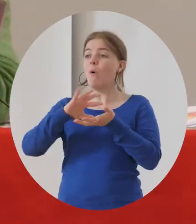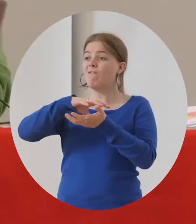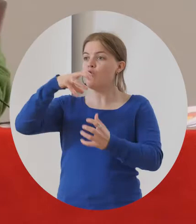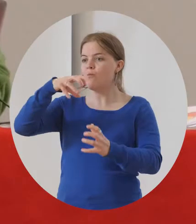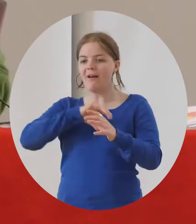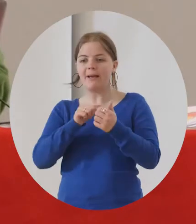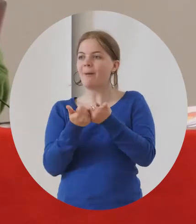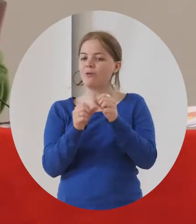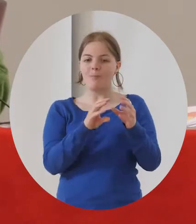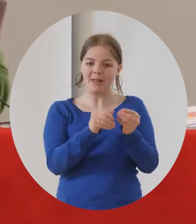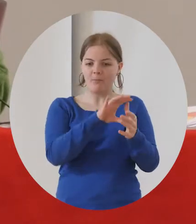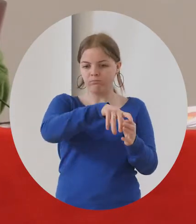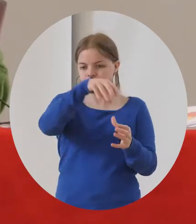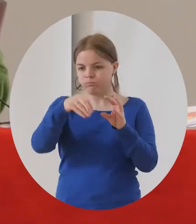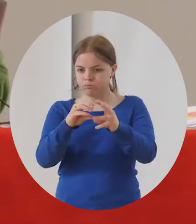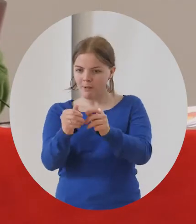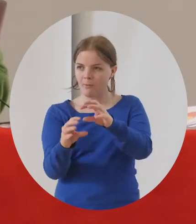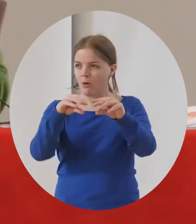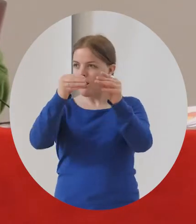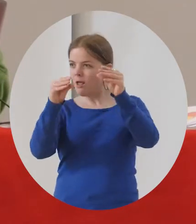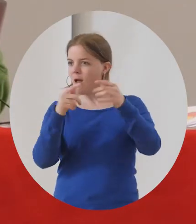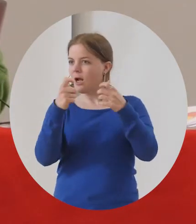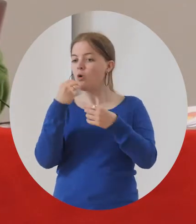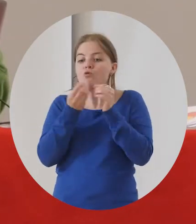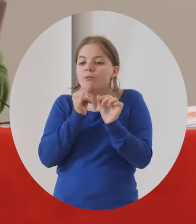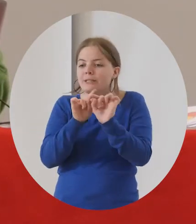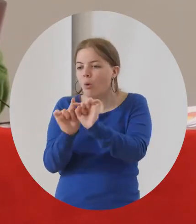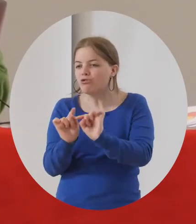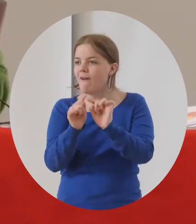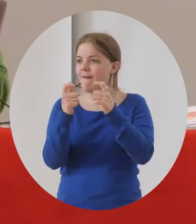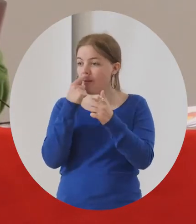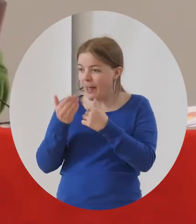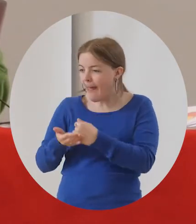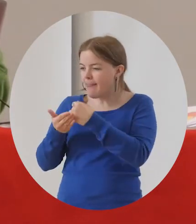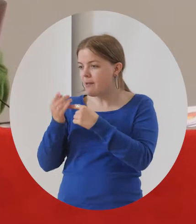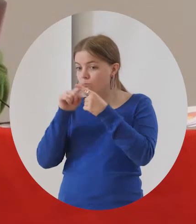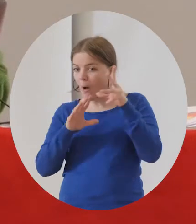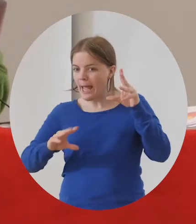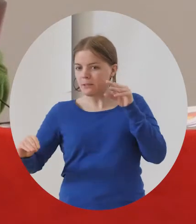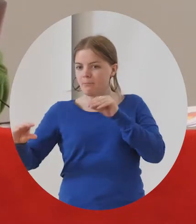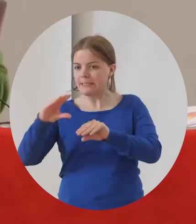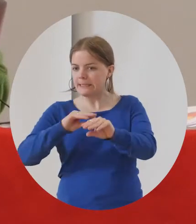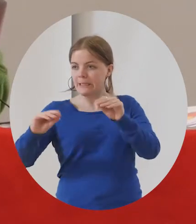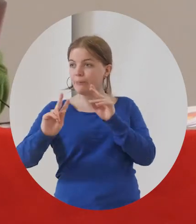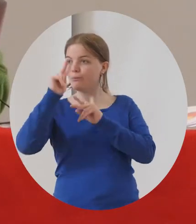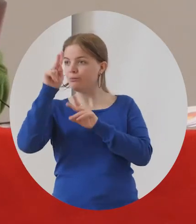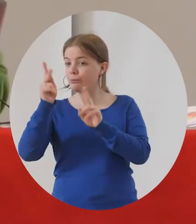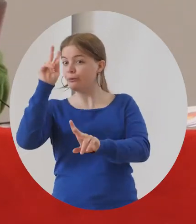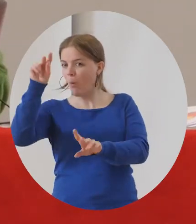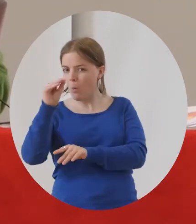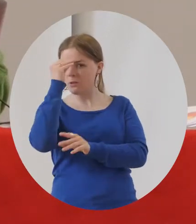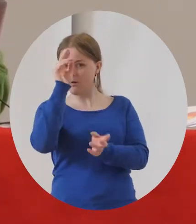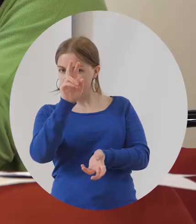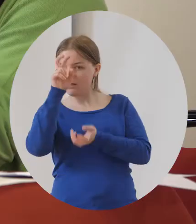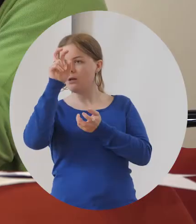ou en volume, en pâte à modeler ou avec des mini-objets pour aider à prendre conscience davantage de cet